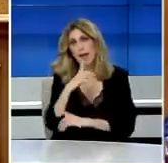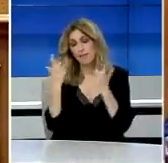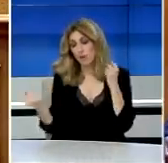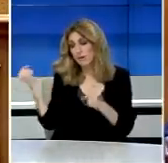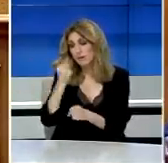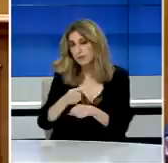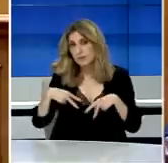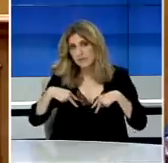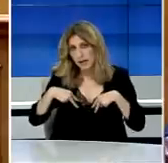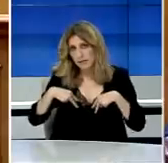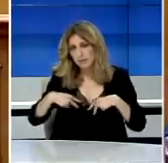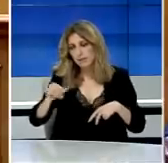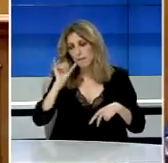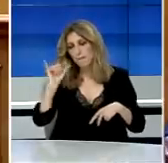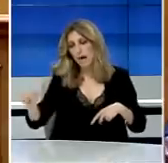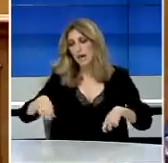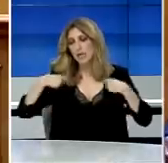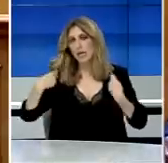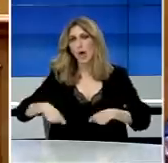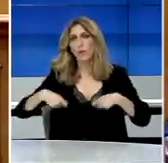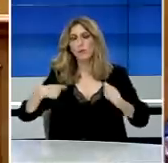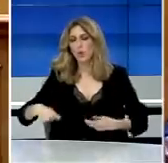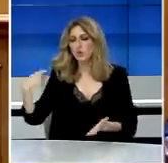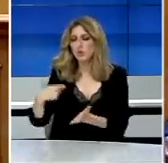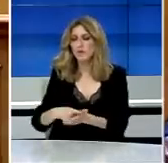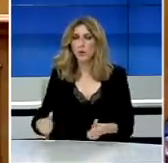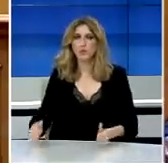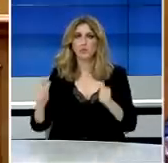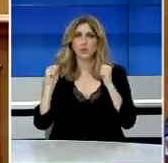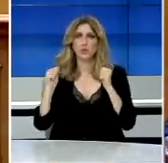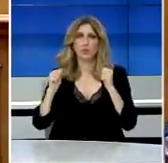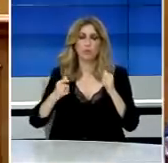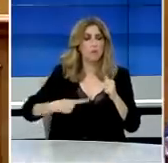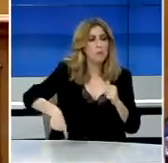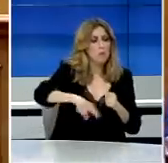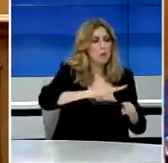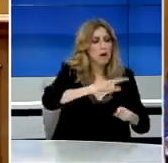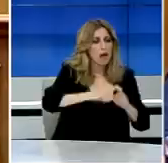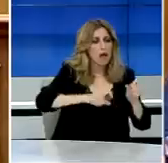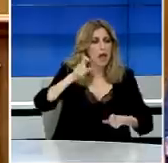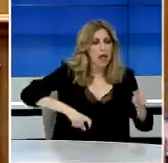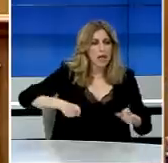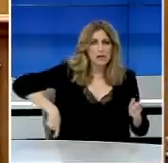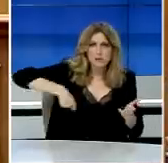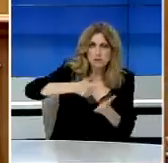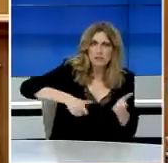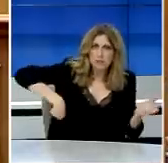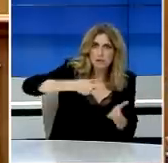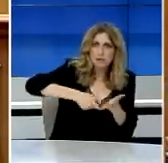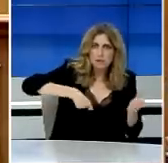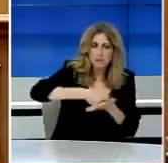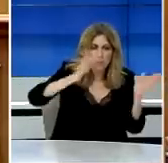σε εθελοντική βάση, σε βάρος των πολλών μισθωτών αυτής της χώρας. Και κάποιοι Έλληνες έχουν ποσά ρεκόρ σε